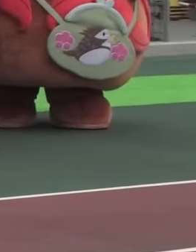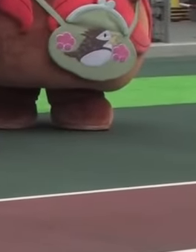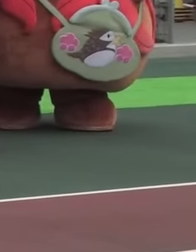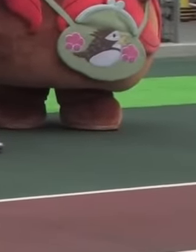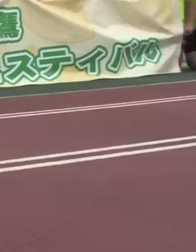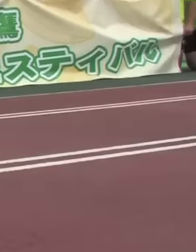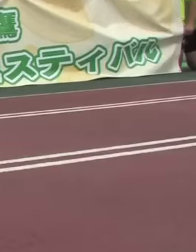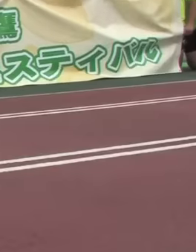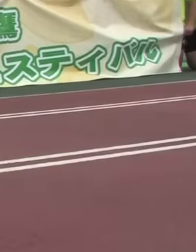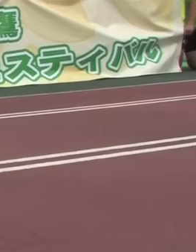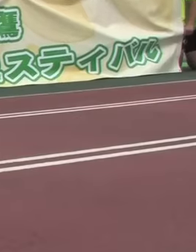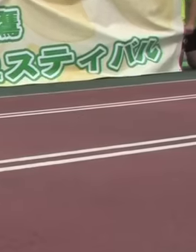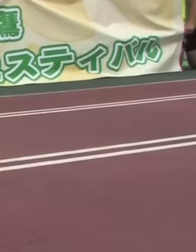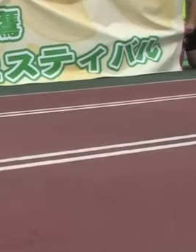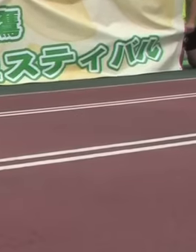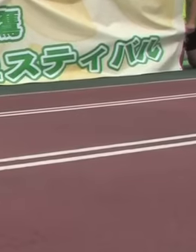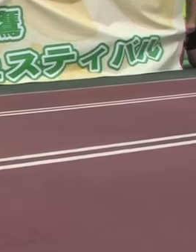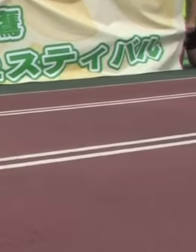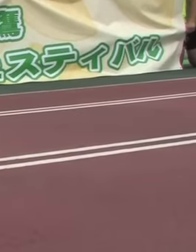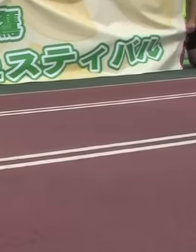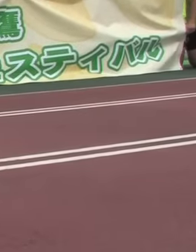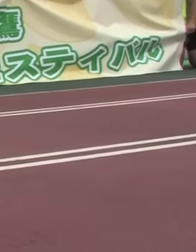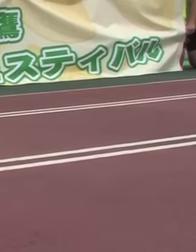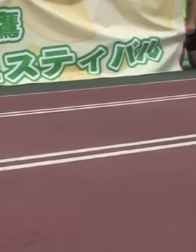レトお